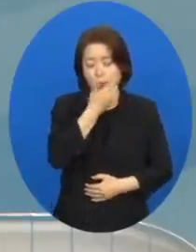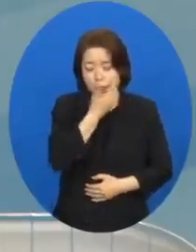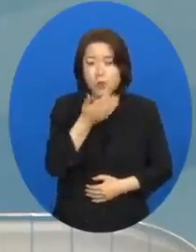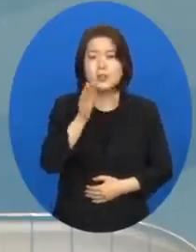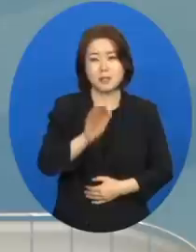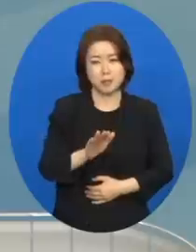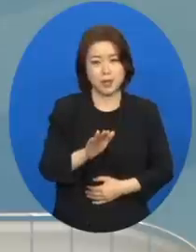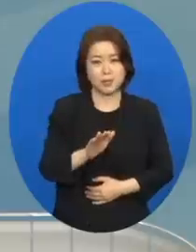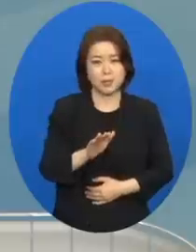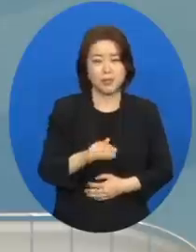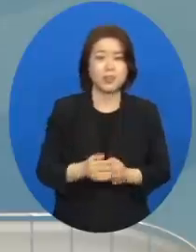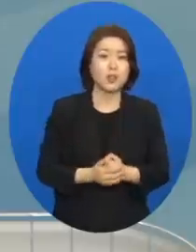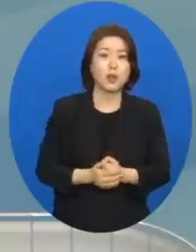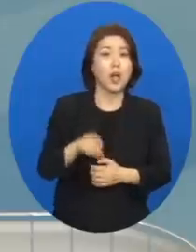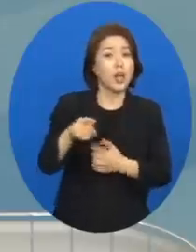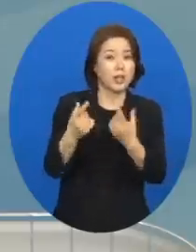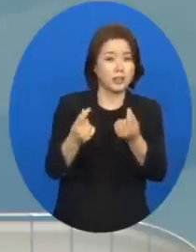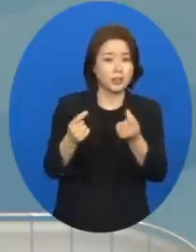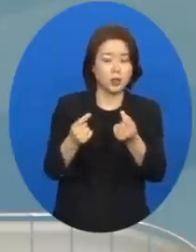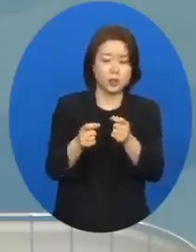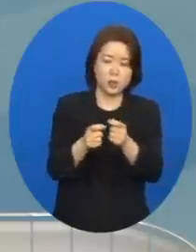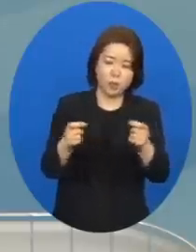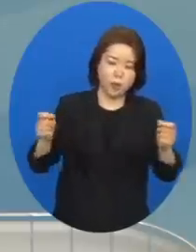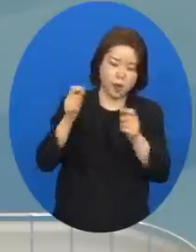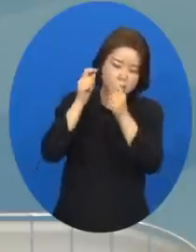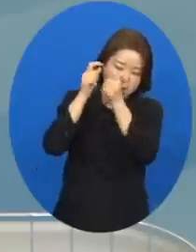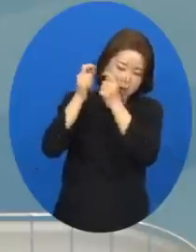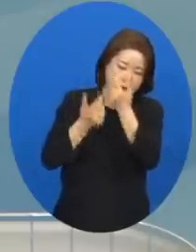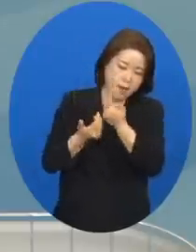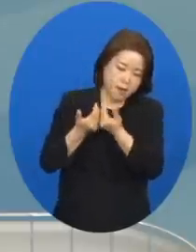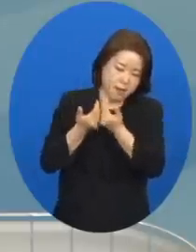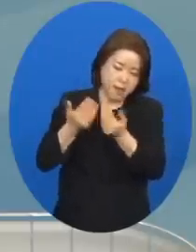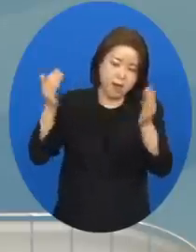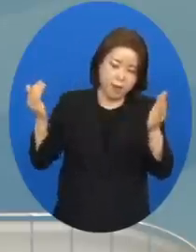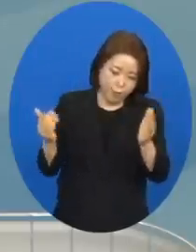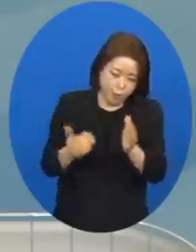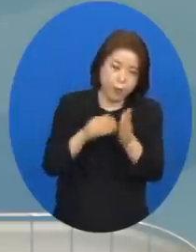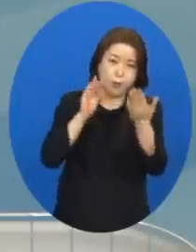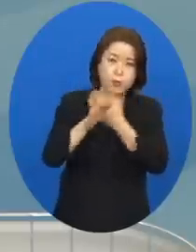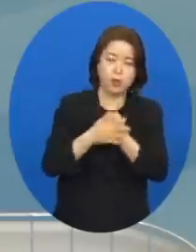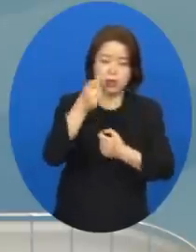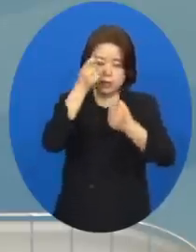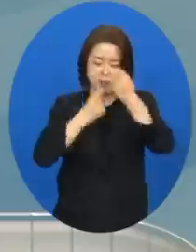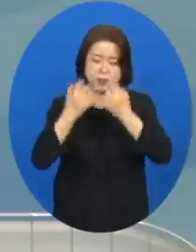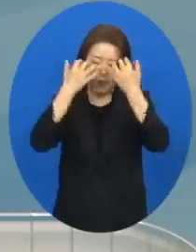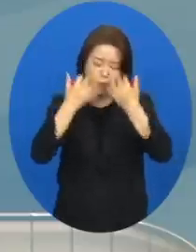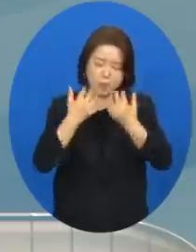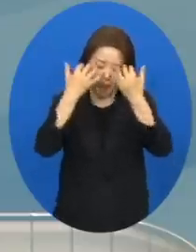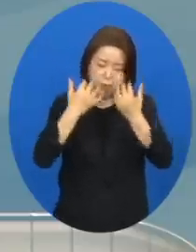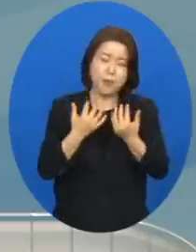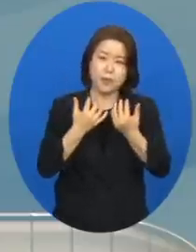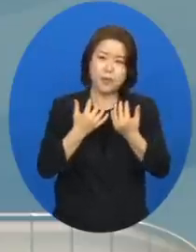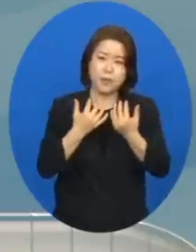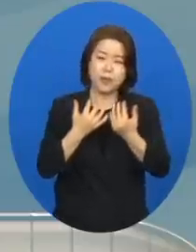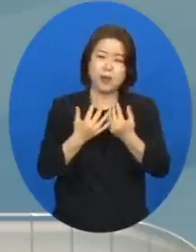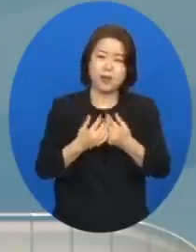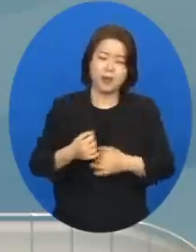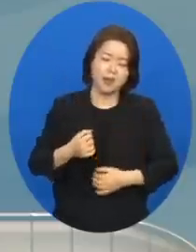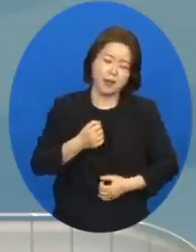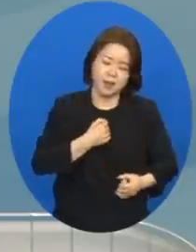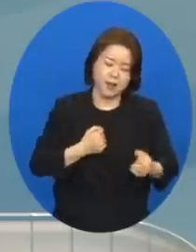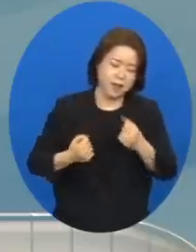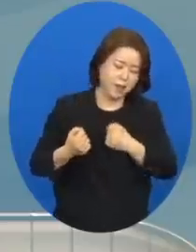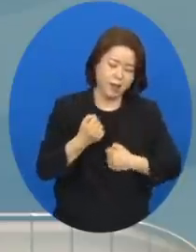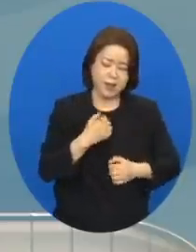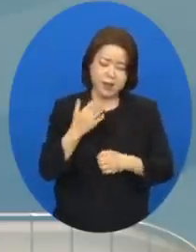부끄러웠지만 그런 오랜 고민을 거쳐서 눈물을 쏟으면서 하나님, 제 모든